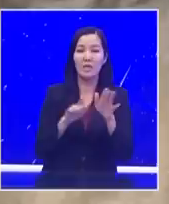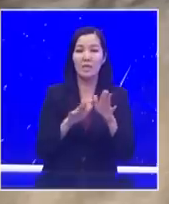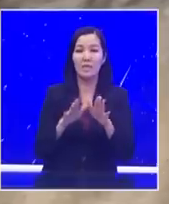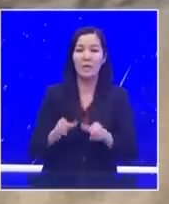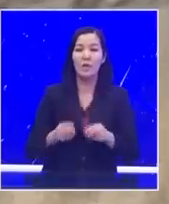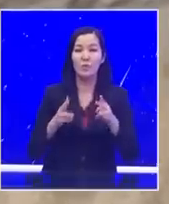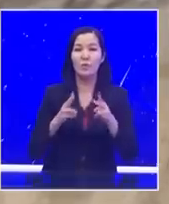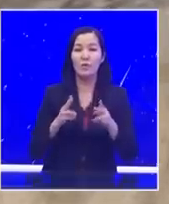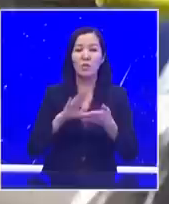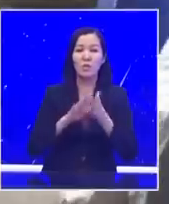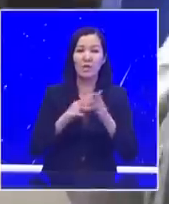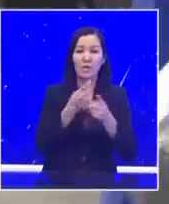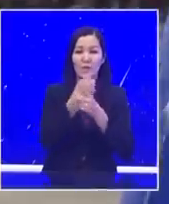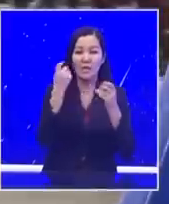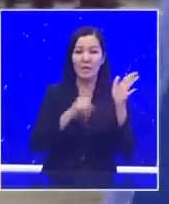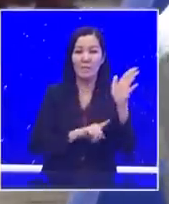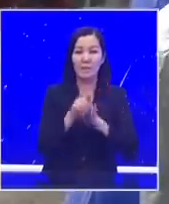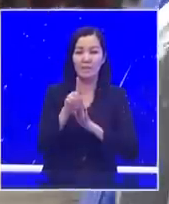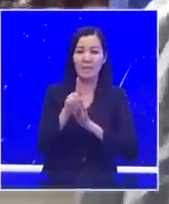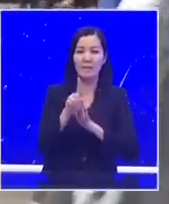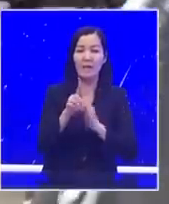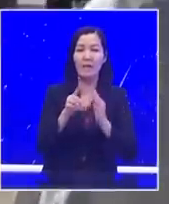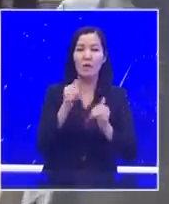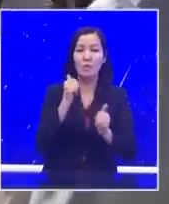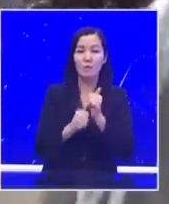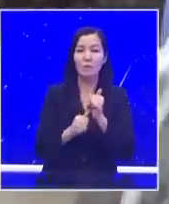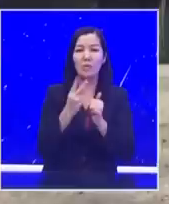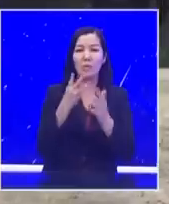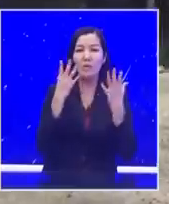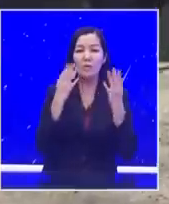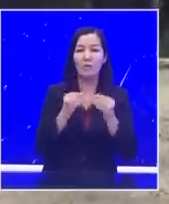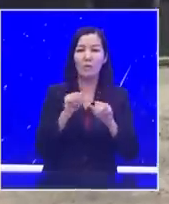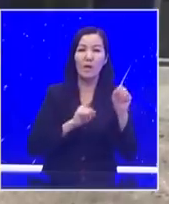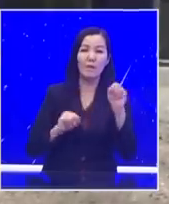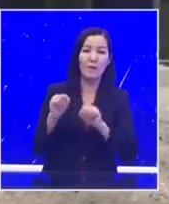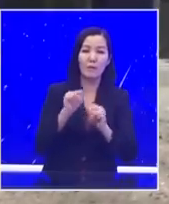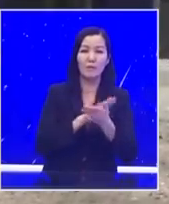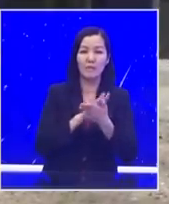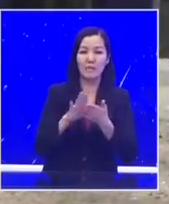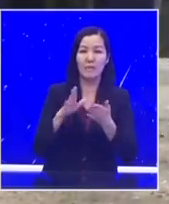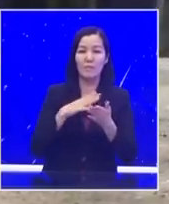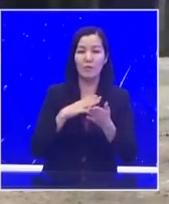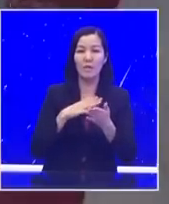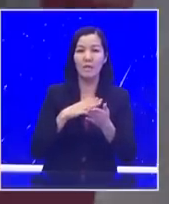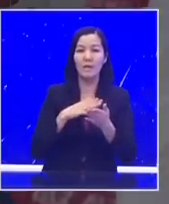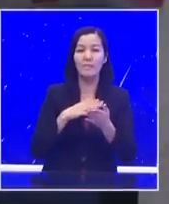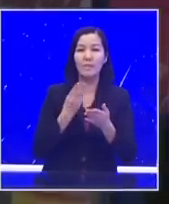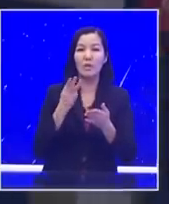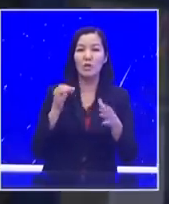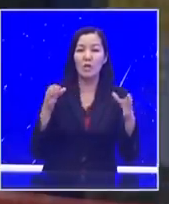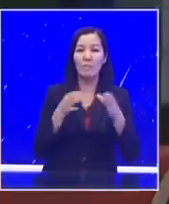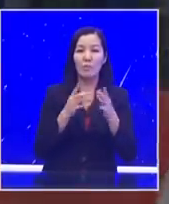жағдай жариялаған уақыттан бері басталған. Жауаптылар күнделікті 2 уақыт аймақты залалсыздандырып отырады. Ол үшін арнайы штаб